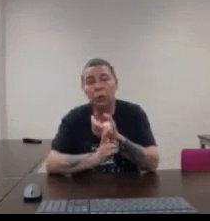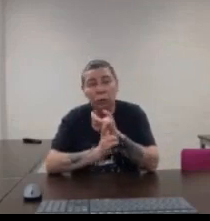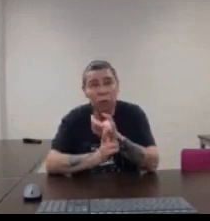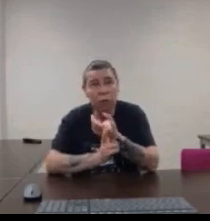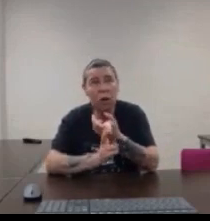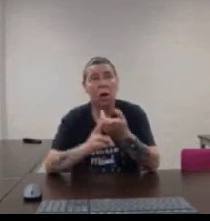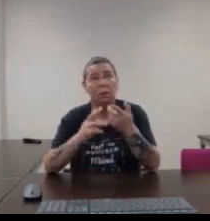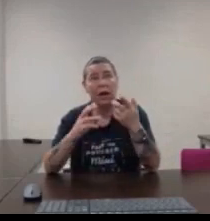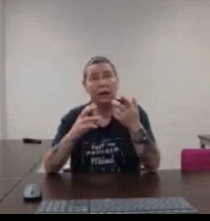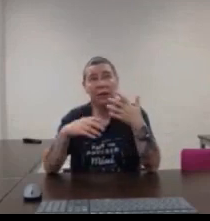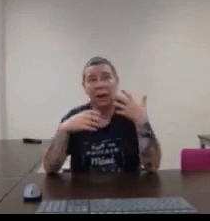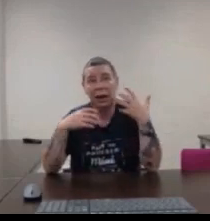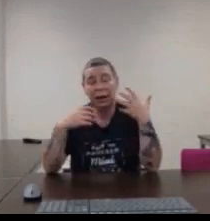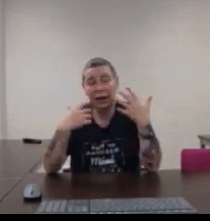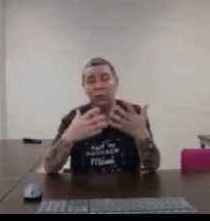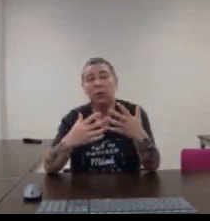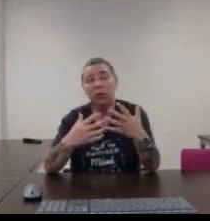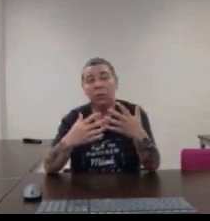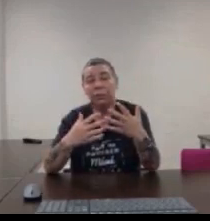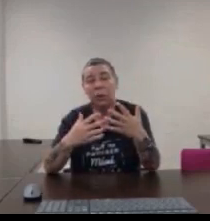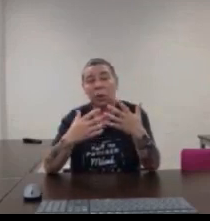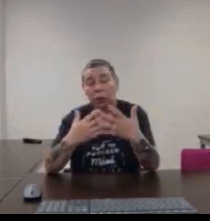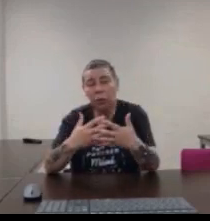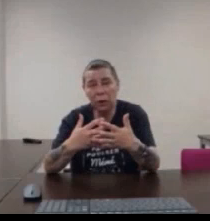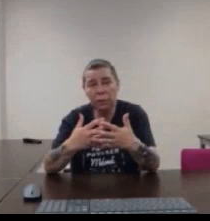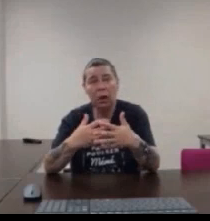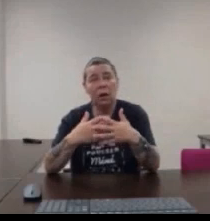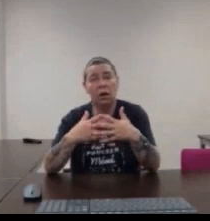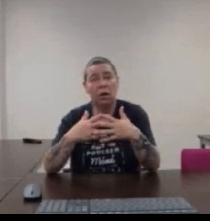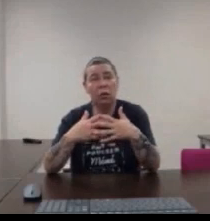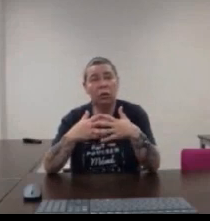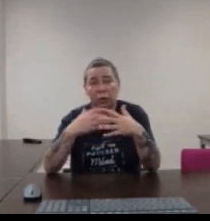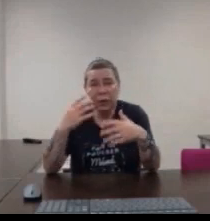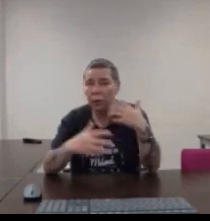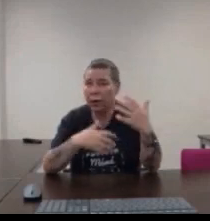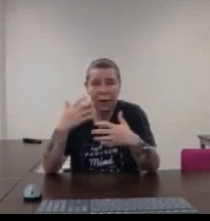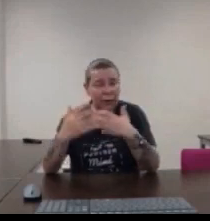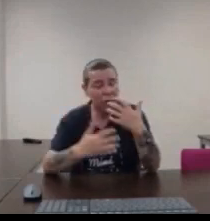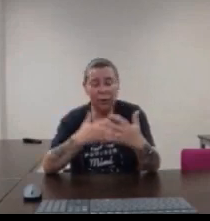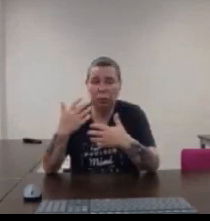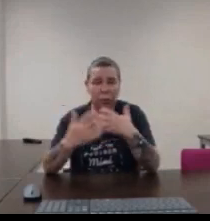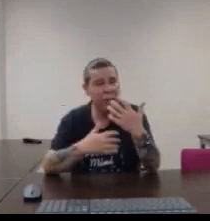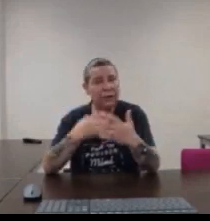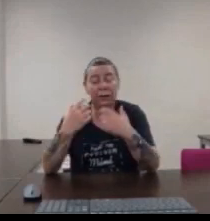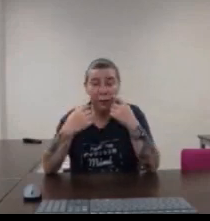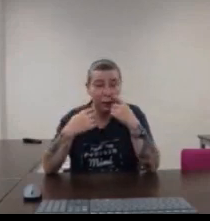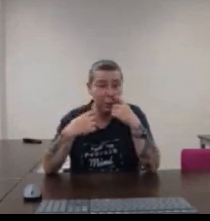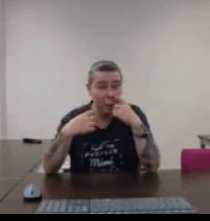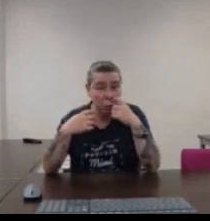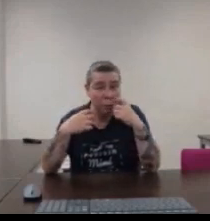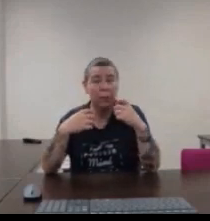ou qu'elle soit debout, ça va réduire le retour veineux. Le retour veineux et la circulation sanguine, elle